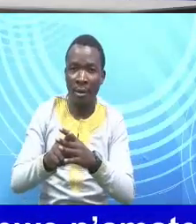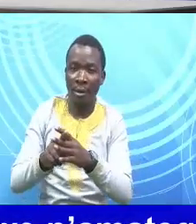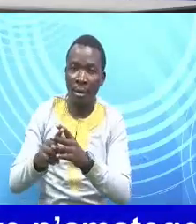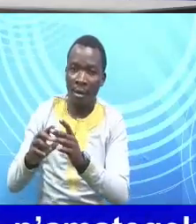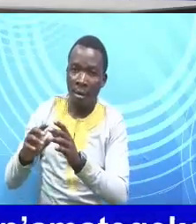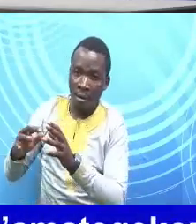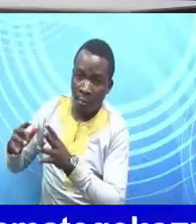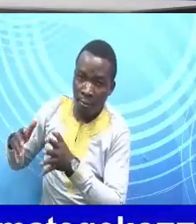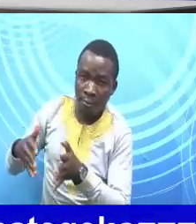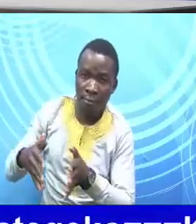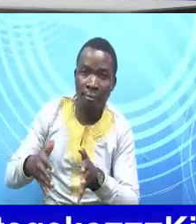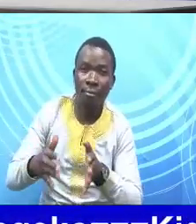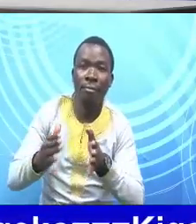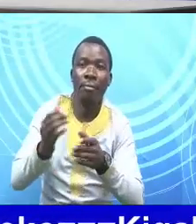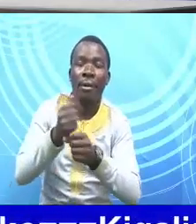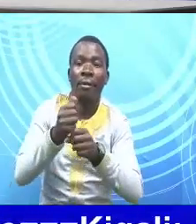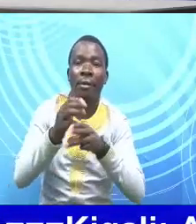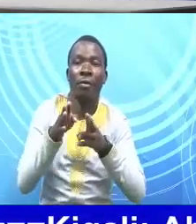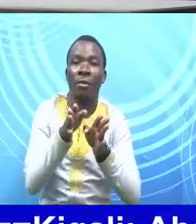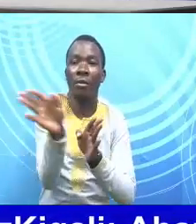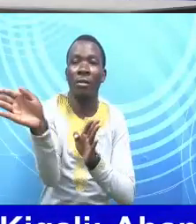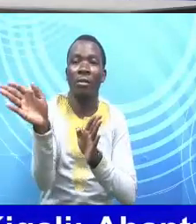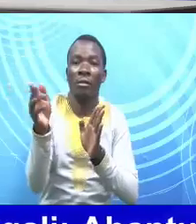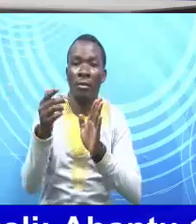bakajya gukora mu buryo butemewe n'amategeko.